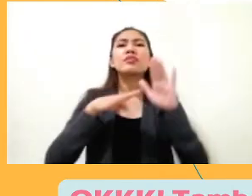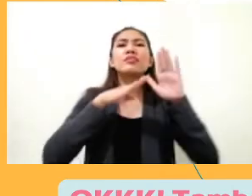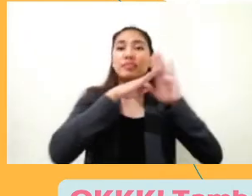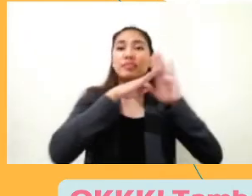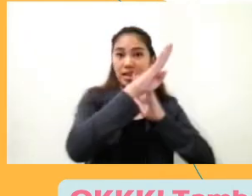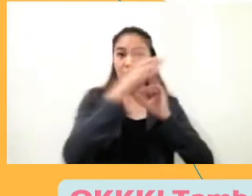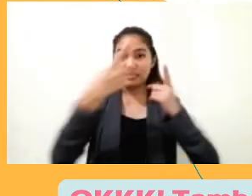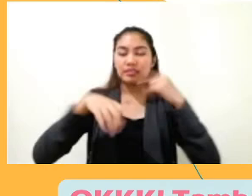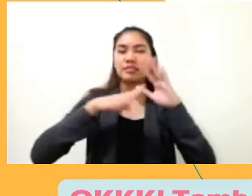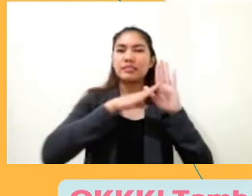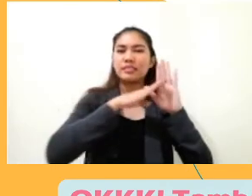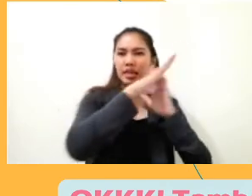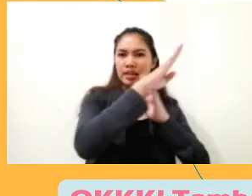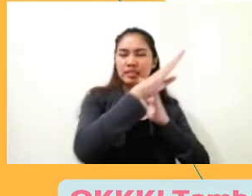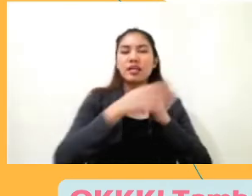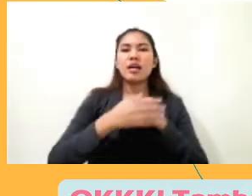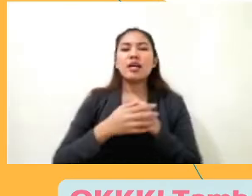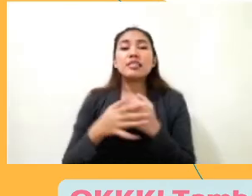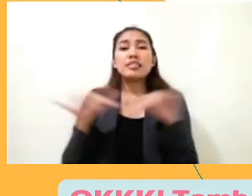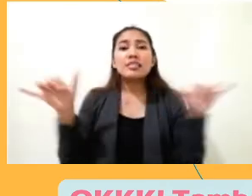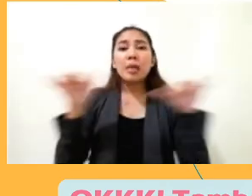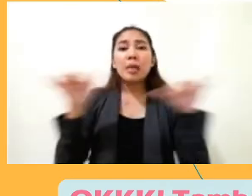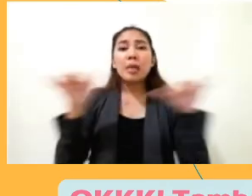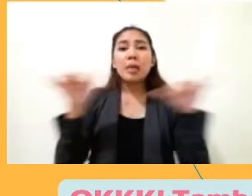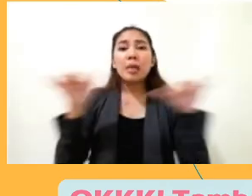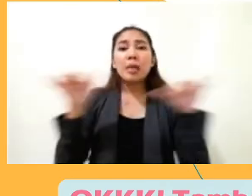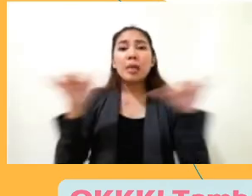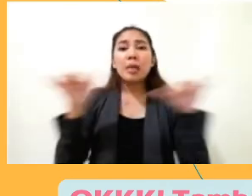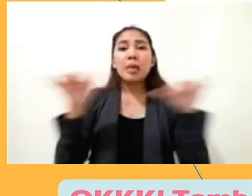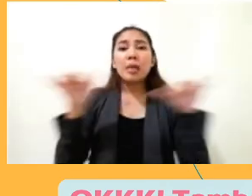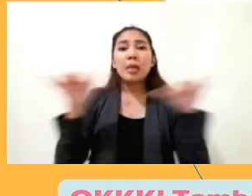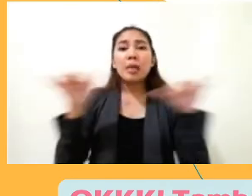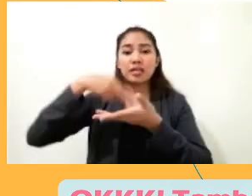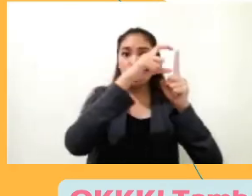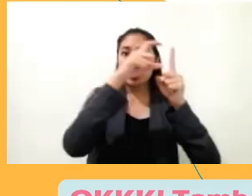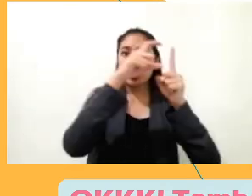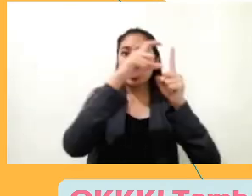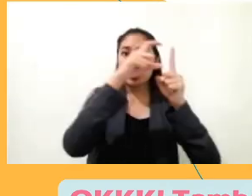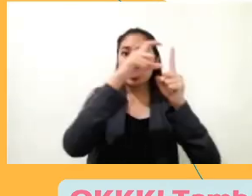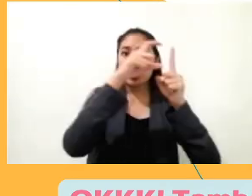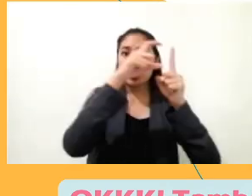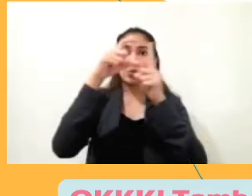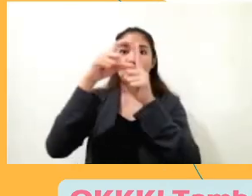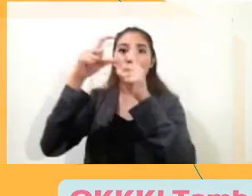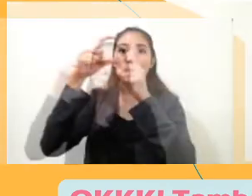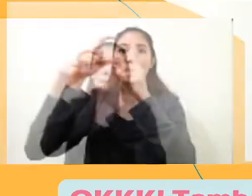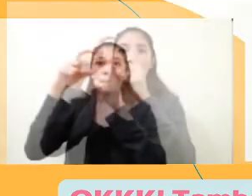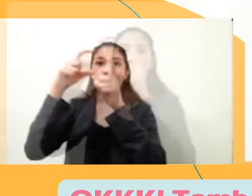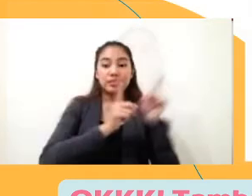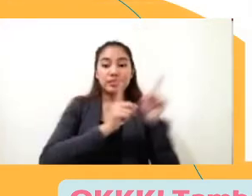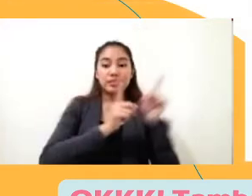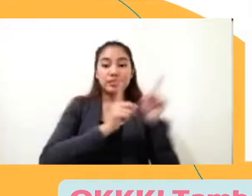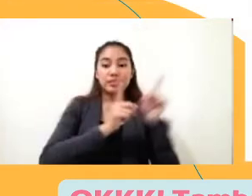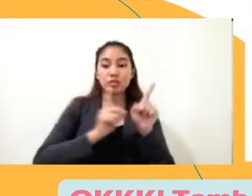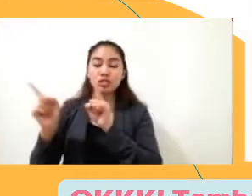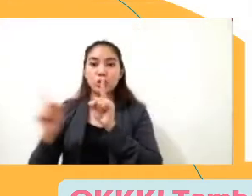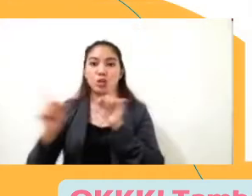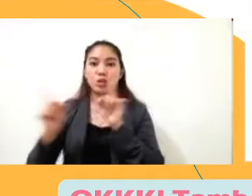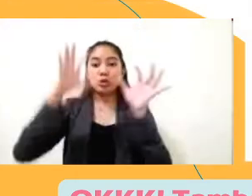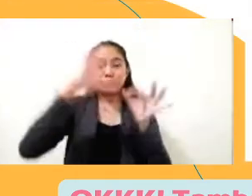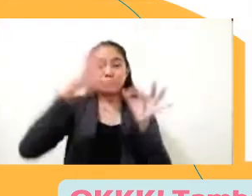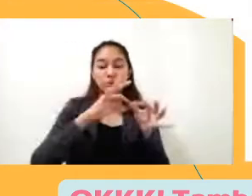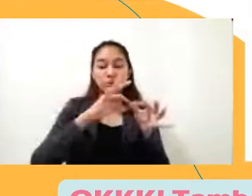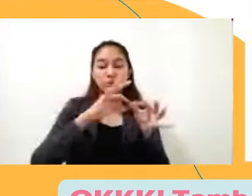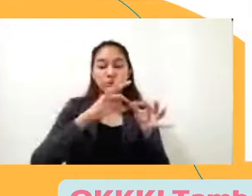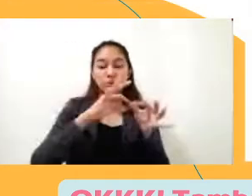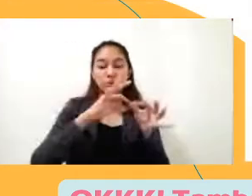na nilalagay sa mga salita na ito. At yun nga po, ang ganda kanina sa aming chat group din,